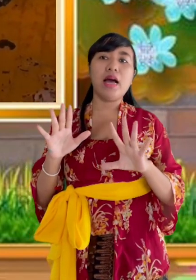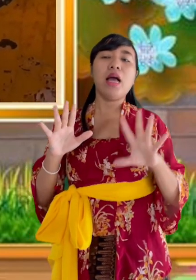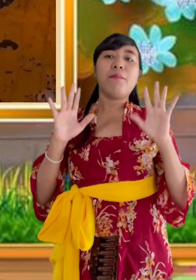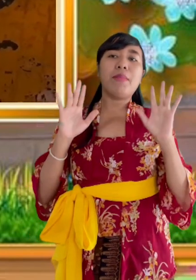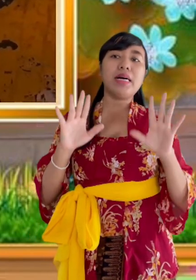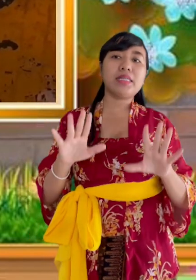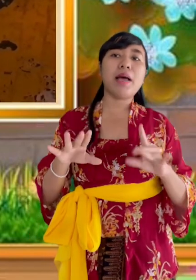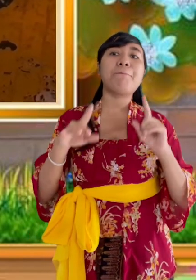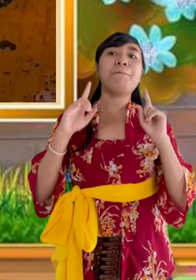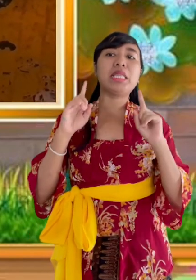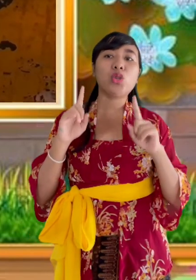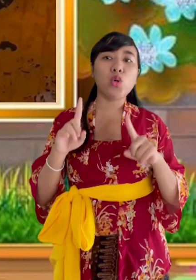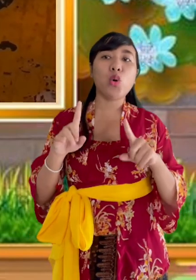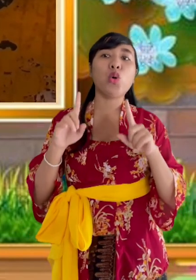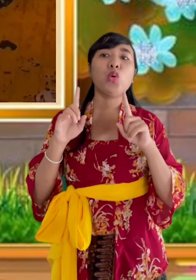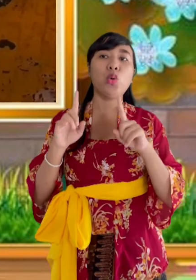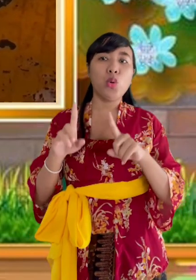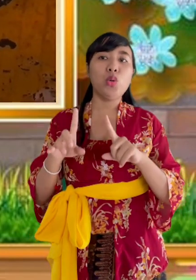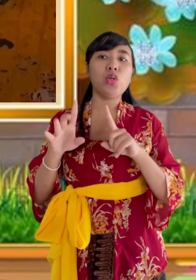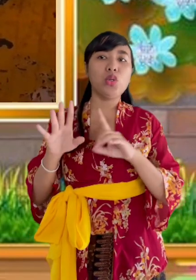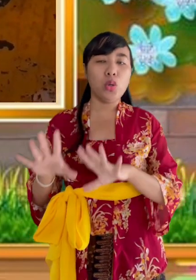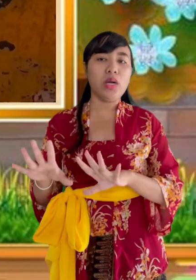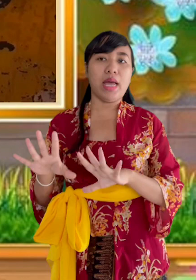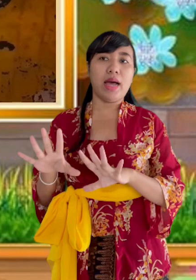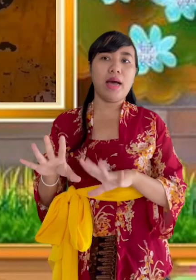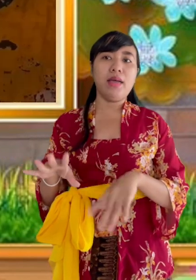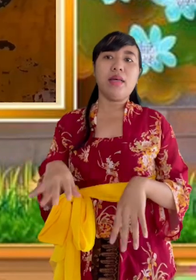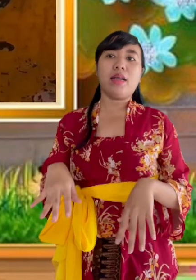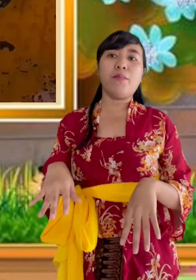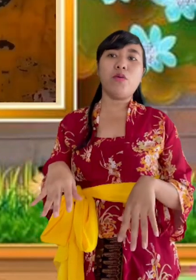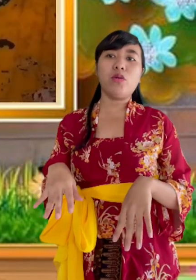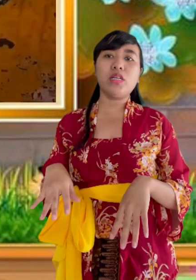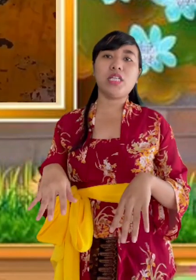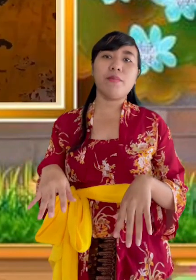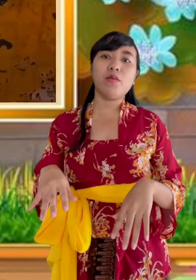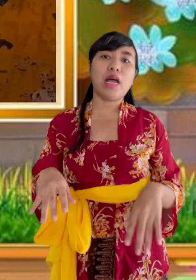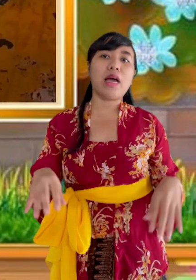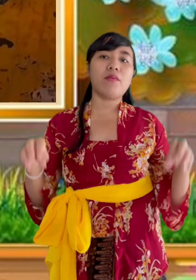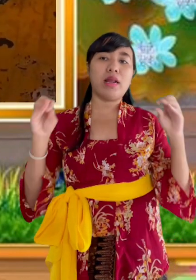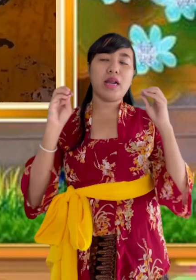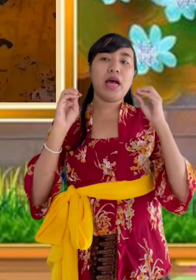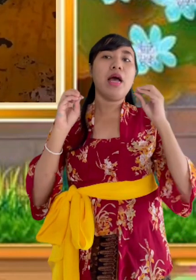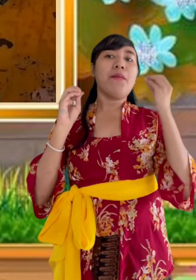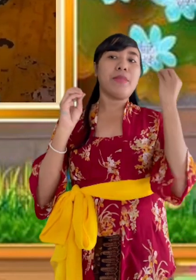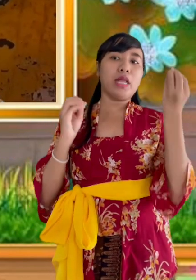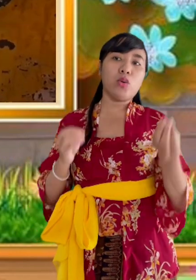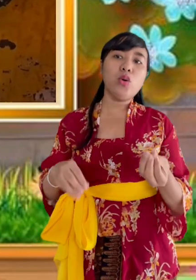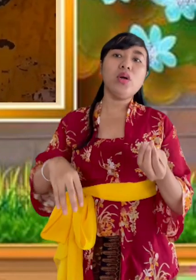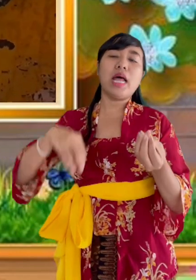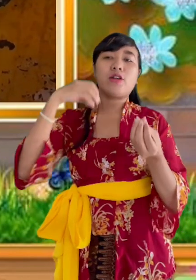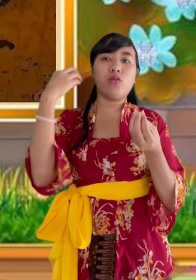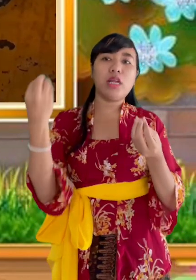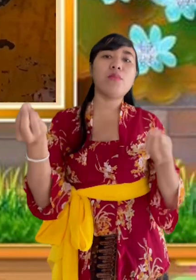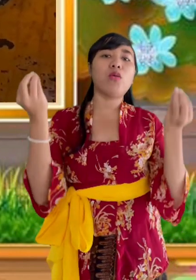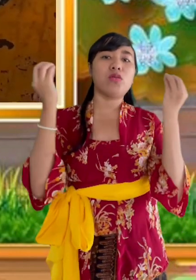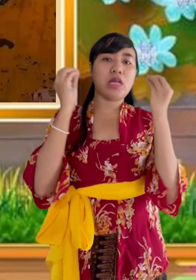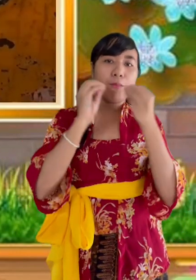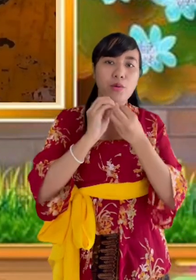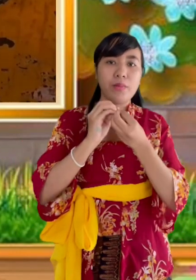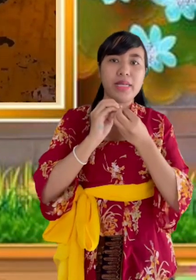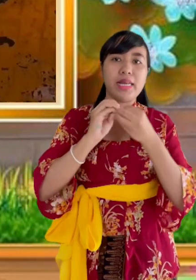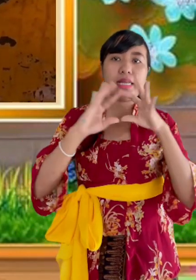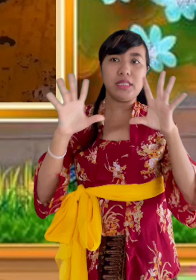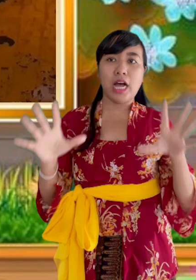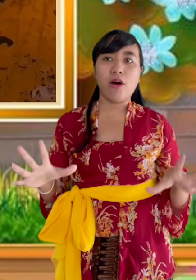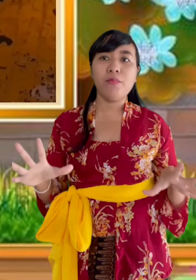ya, mengecap bentuk gunung ya. Nah, Bu Guru di sini menggunakan warna biru dan kuning, Bu Guru